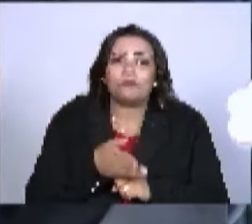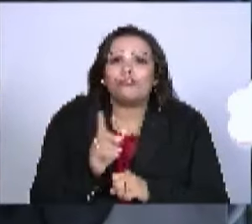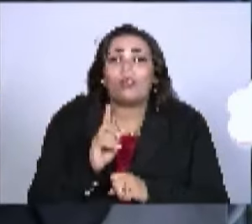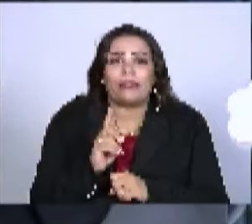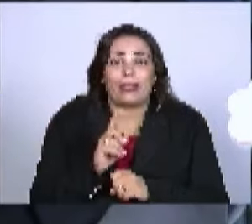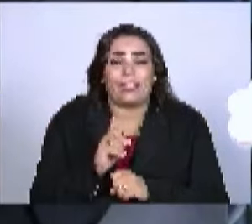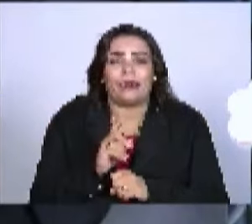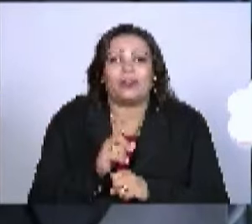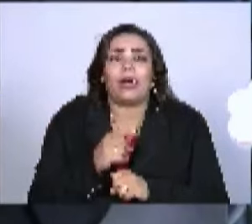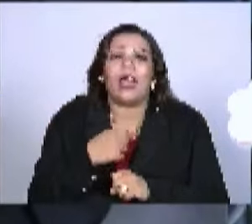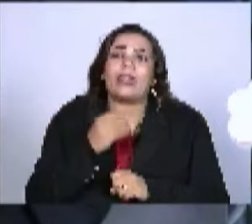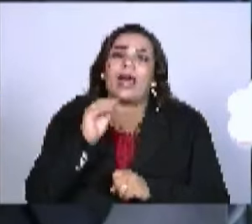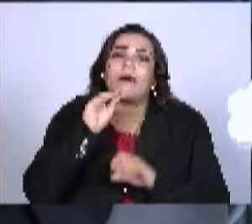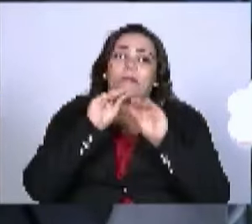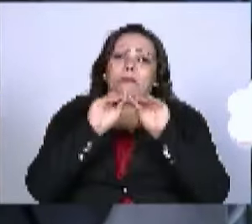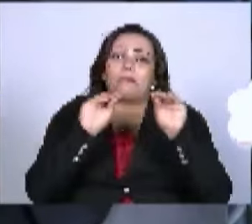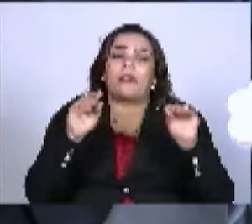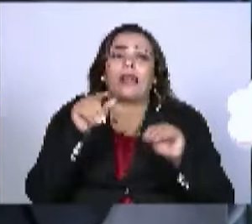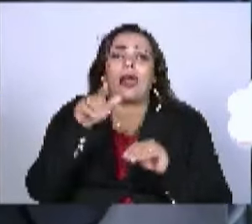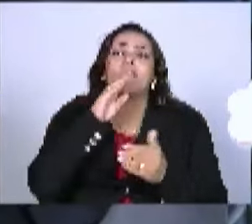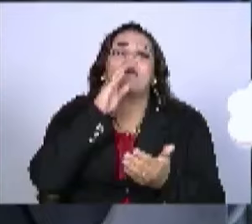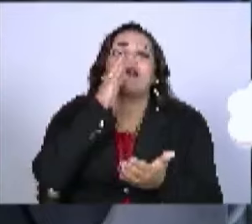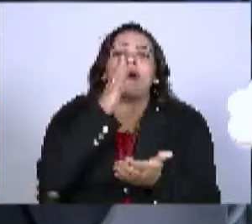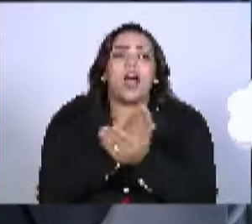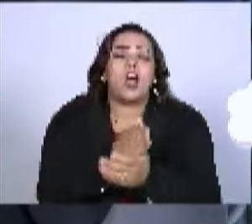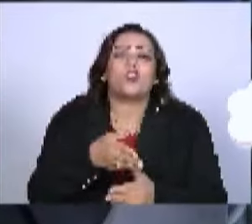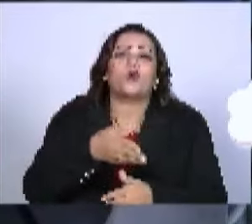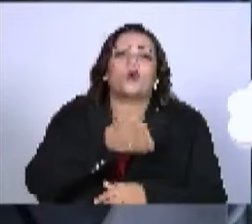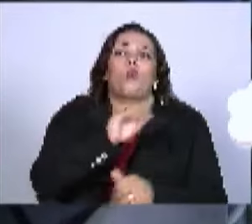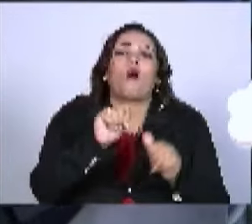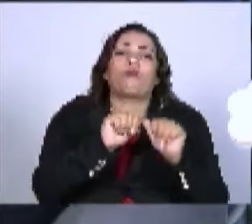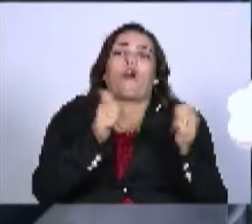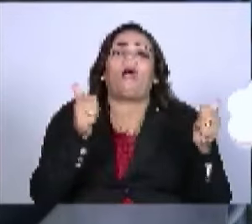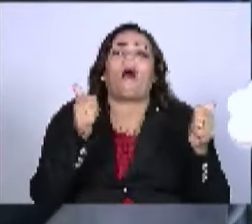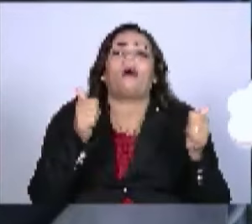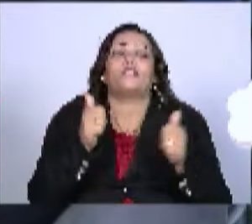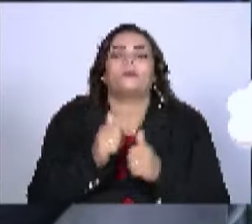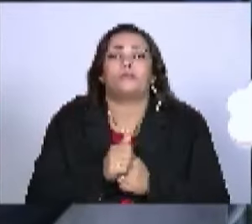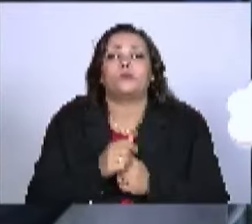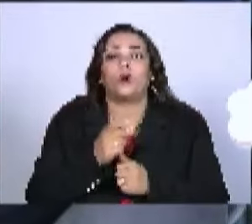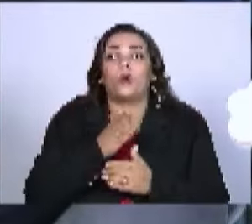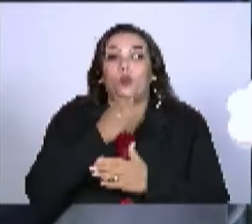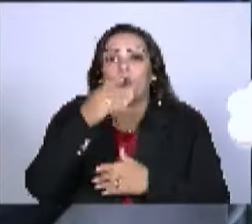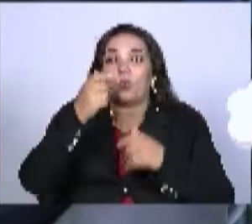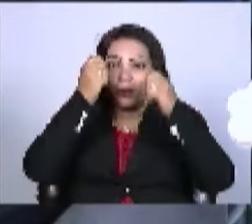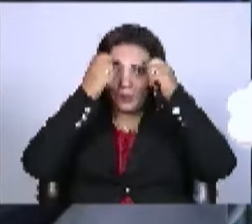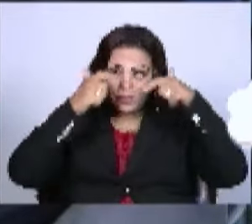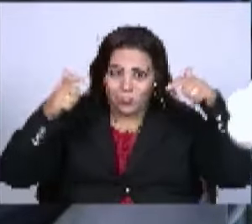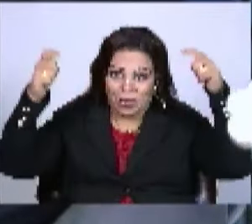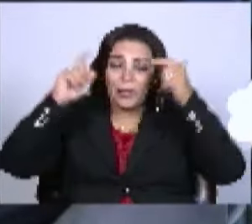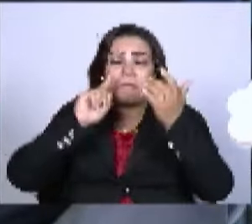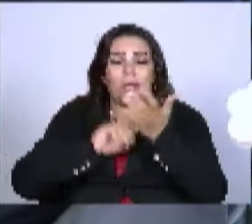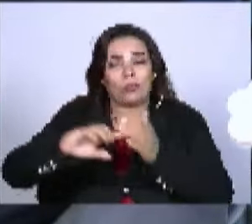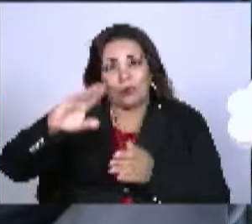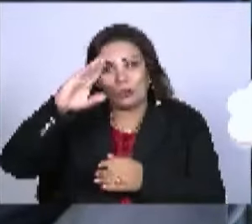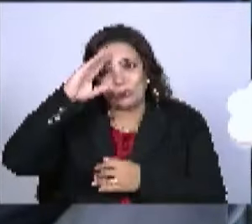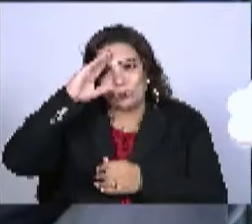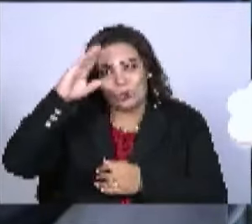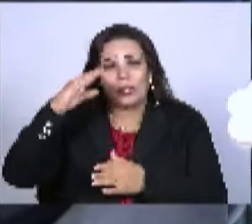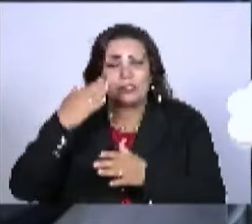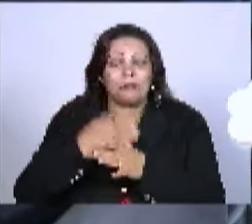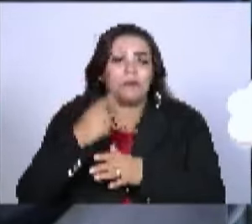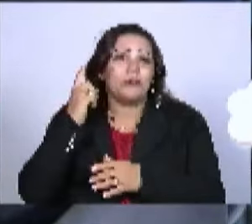لا نصيحتي ليكي من حقك تروحي ترفعي عضيه طلاق وروحي لسيدنا اللي انا بشكره انك قعد معاك وسمع